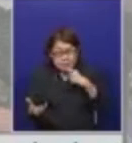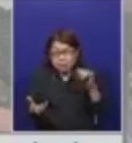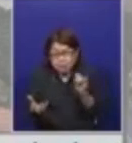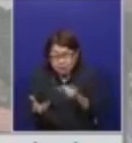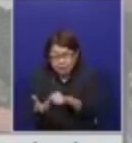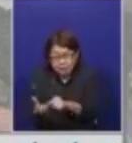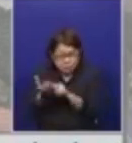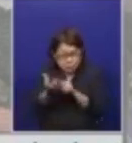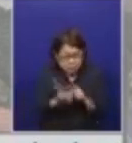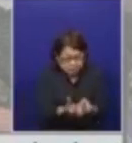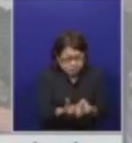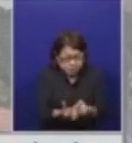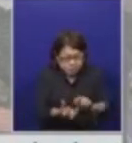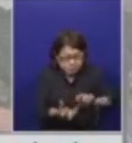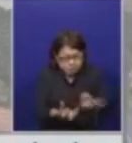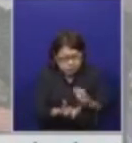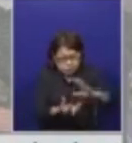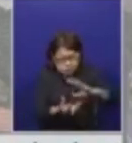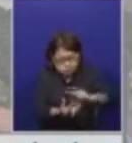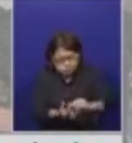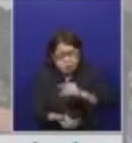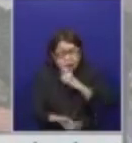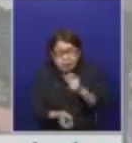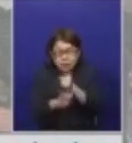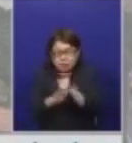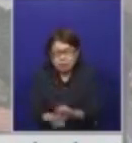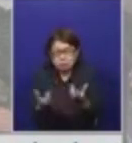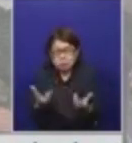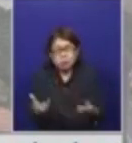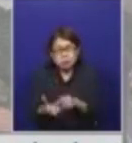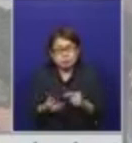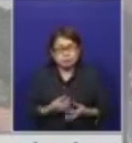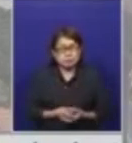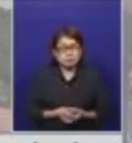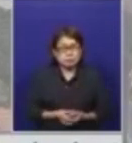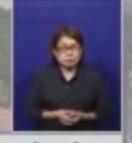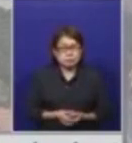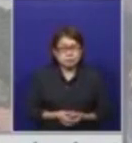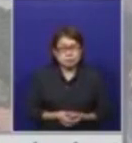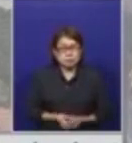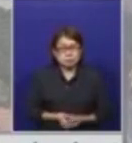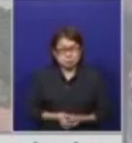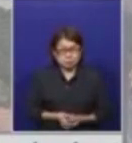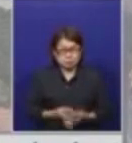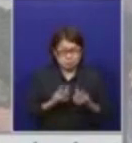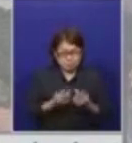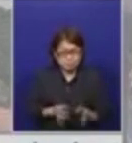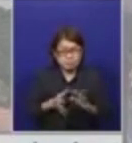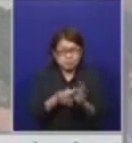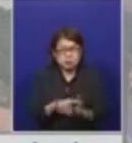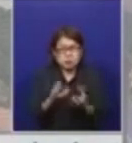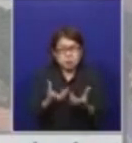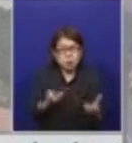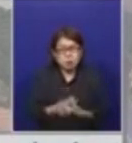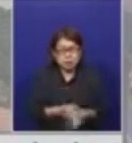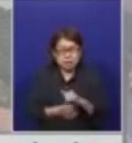ะครับตามชนิดของผลิตภัณฑ์การเกษตรได้นะครับส่วนต่อไปก็จะเป็นเรื่องของสินค้า